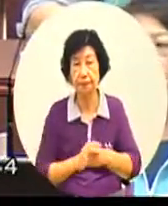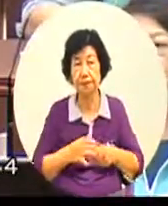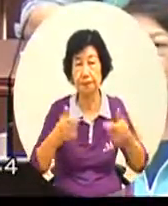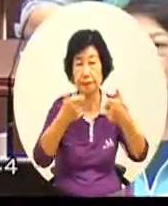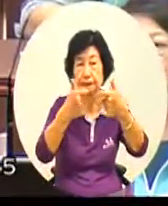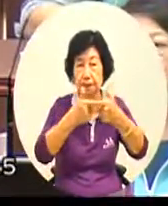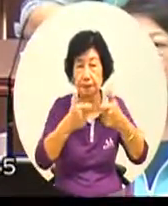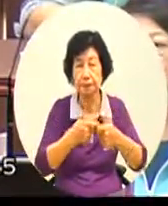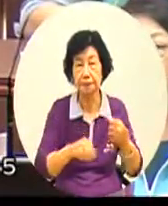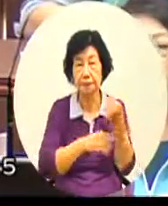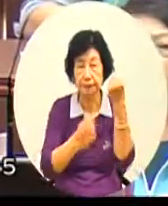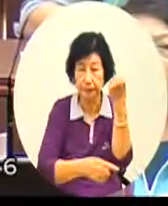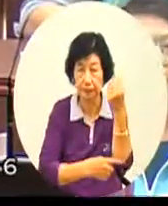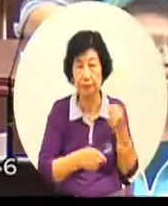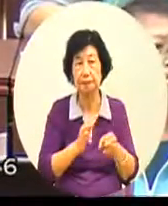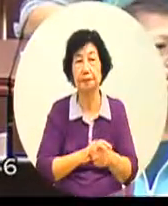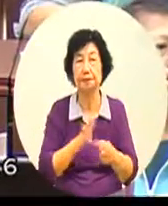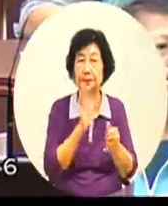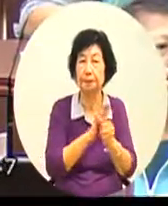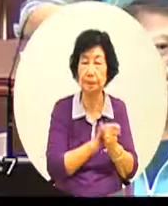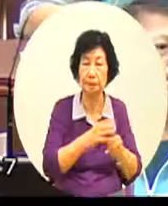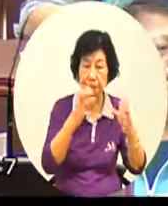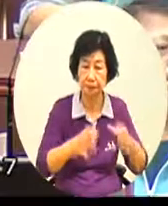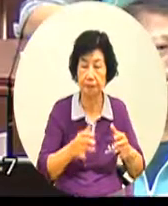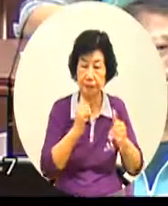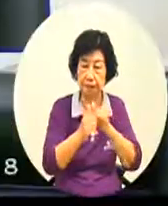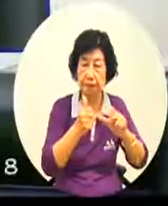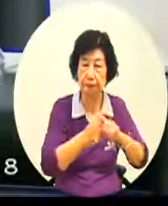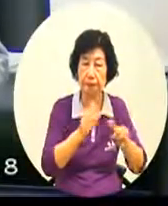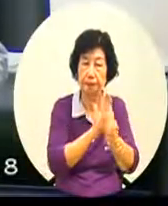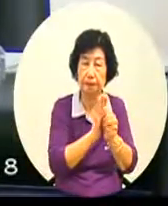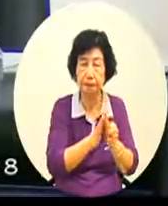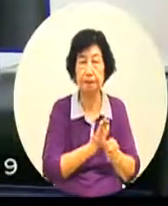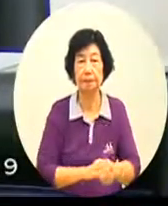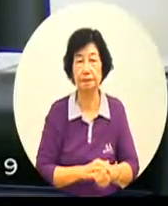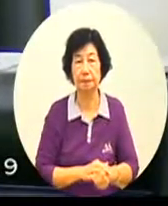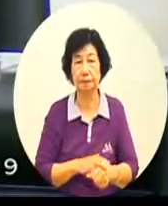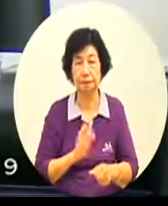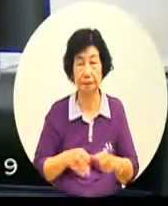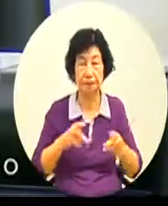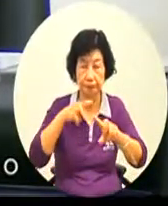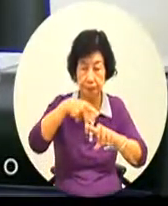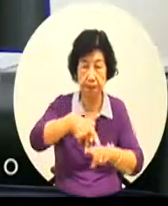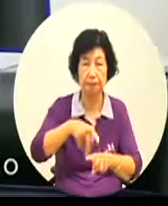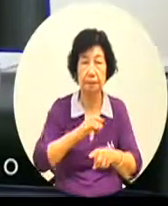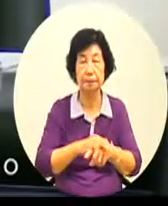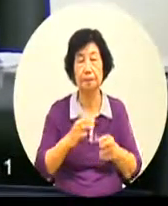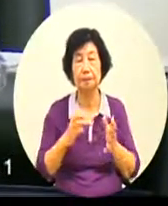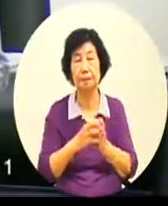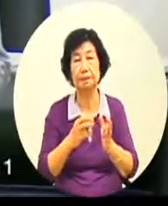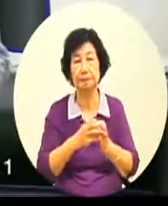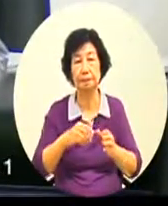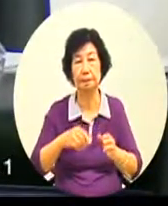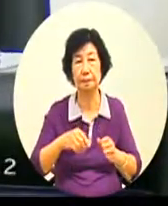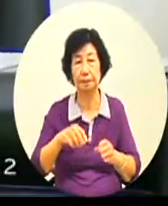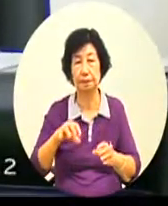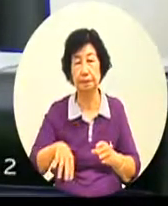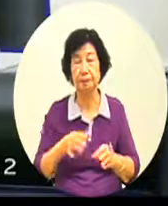们在地社区的一些长辈的服务 所以我想这个部分可能还是要跨局处再继续的合作，要不